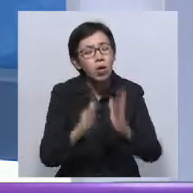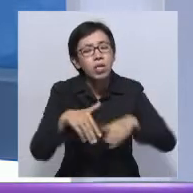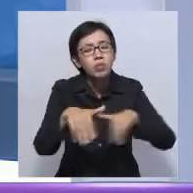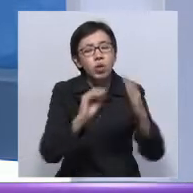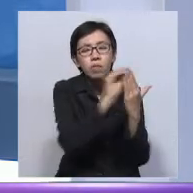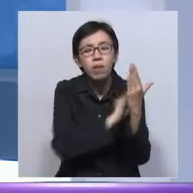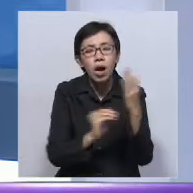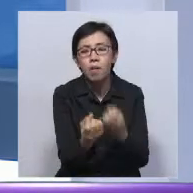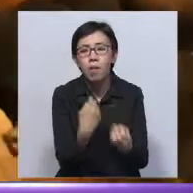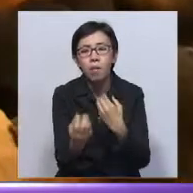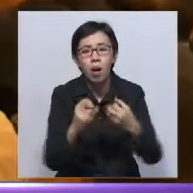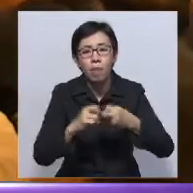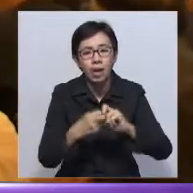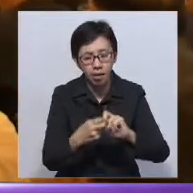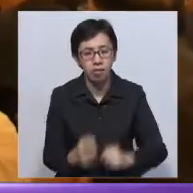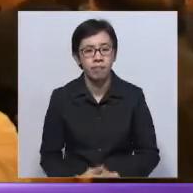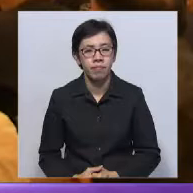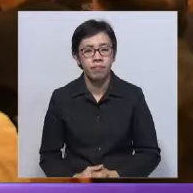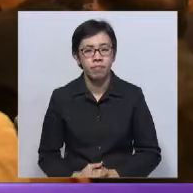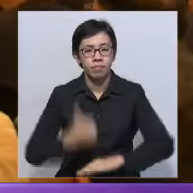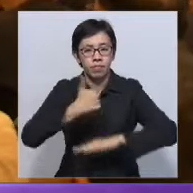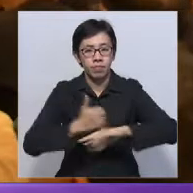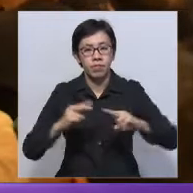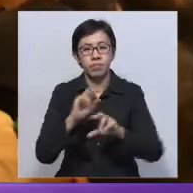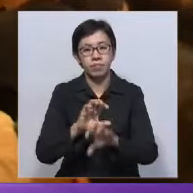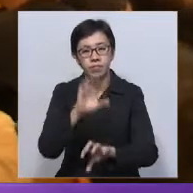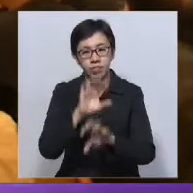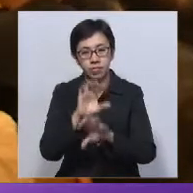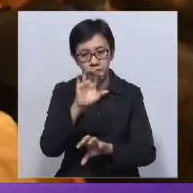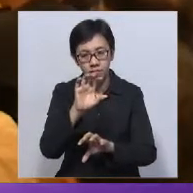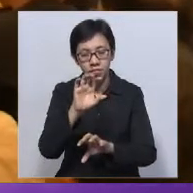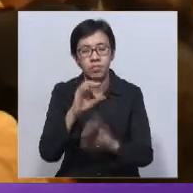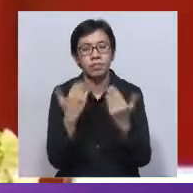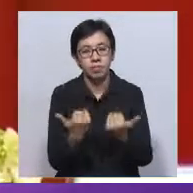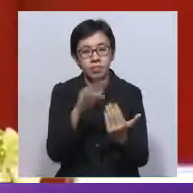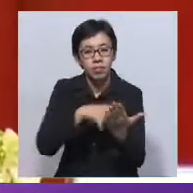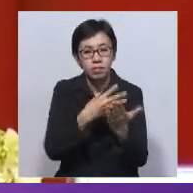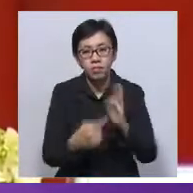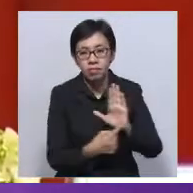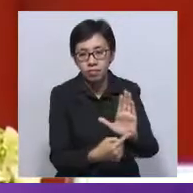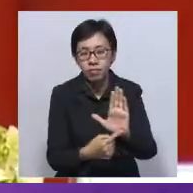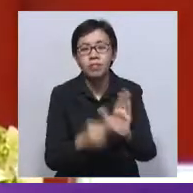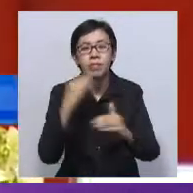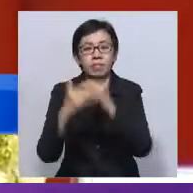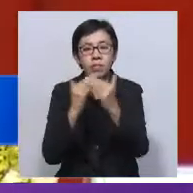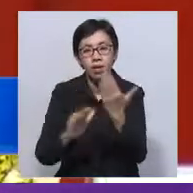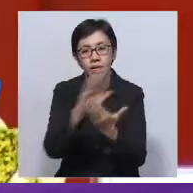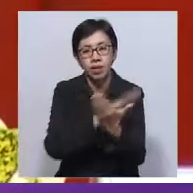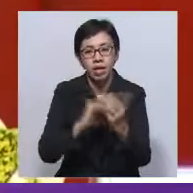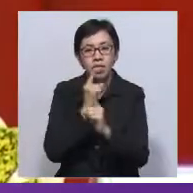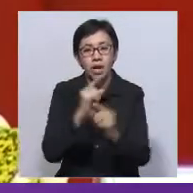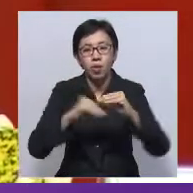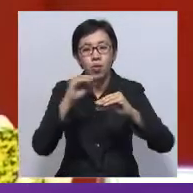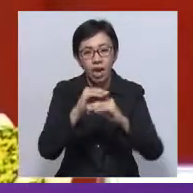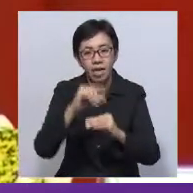ในพื้นที่พลเอกอนุพงษ์เผ่าจินดารัฐมนตรีว่าการกระทรวงมหาดไทยมอบแนวทางขับเคลื่อนการพัฒนาประเทศตามโ